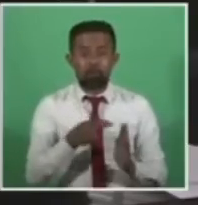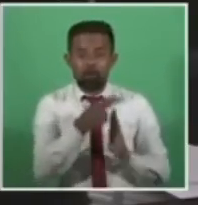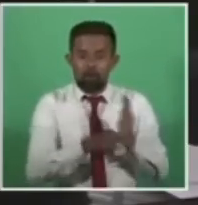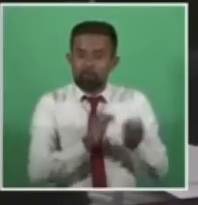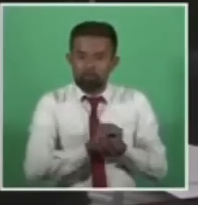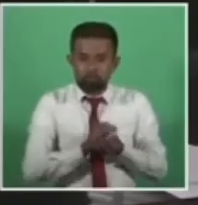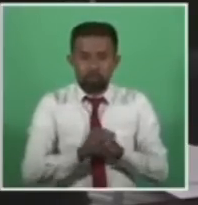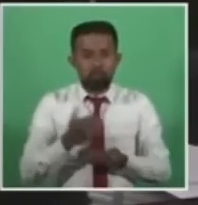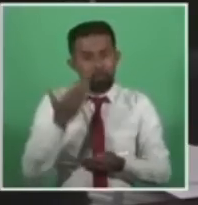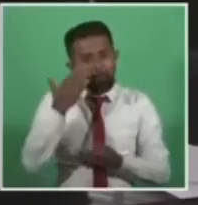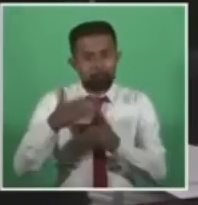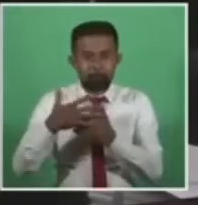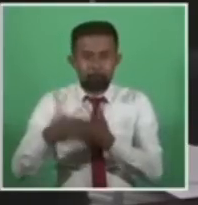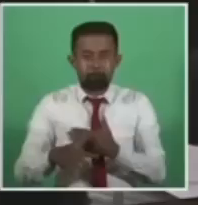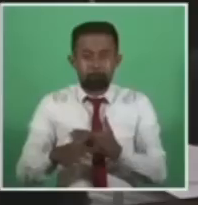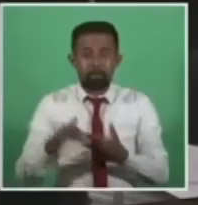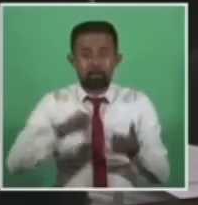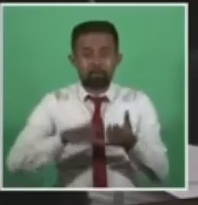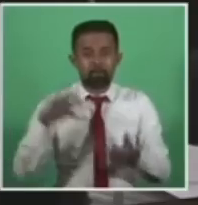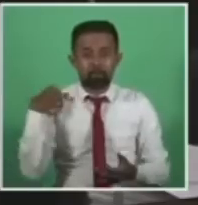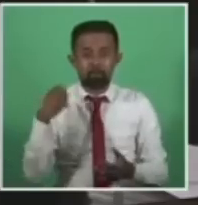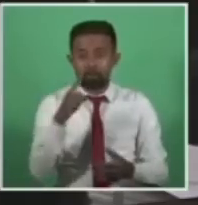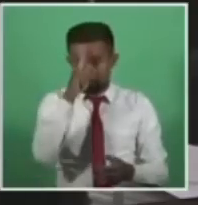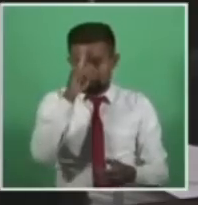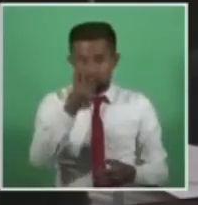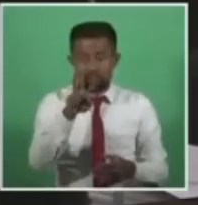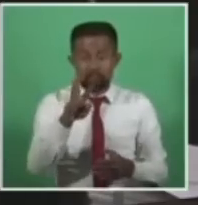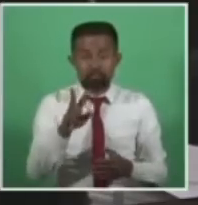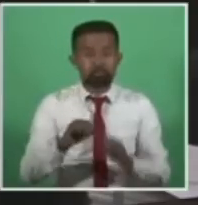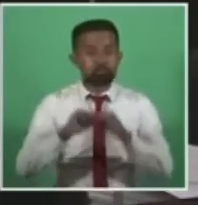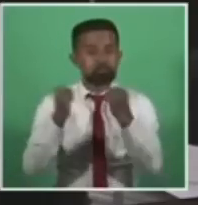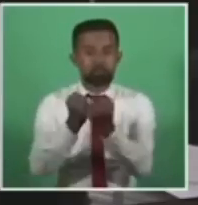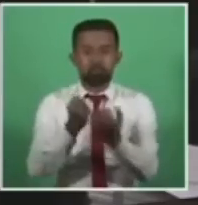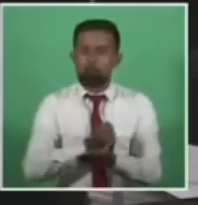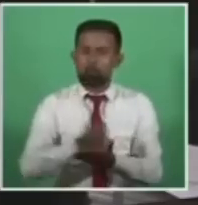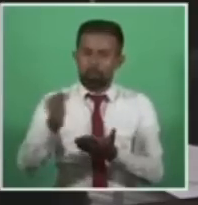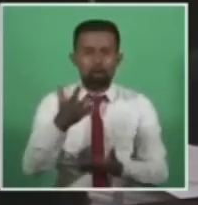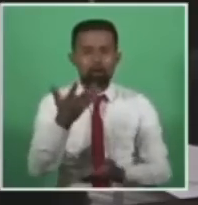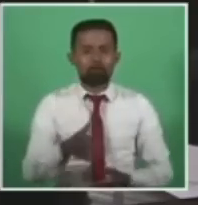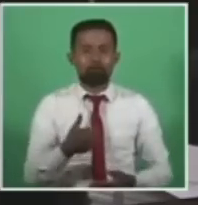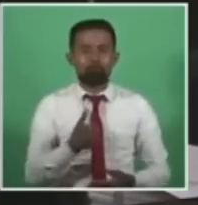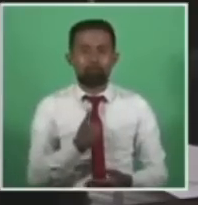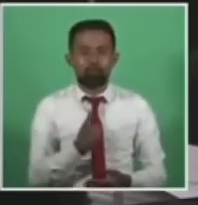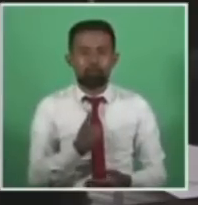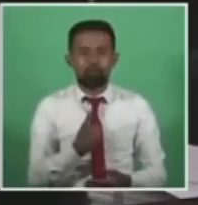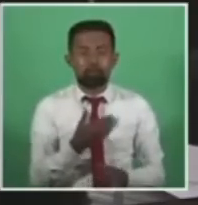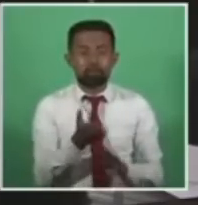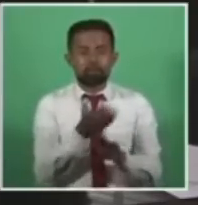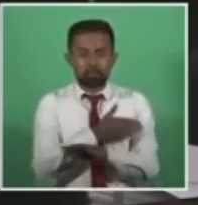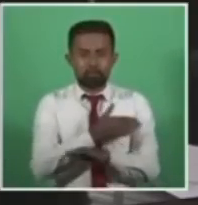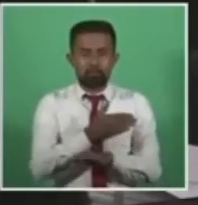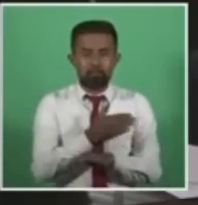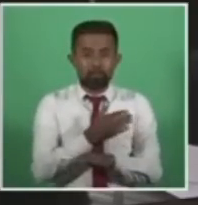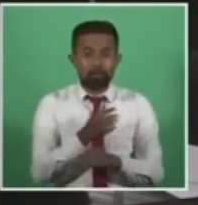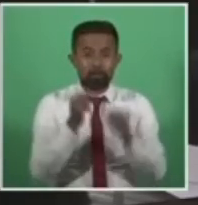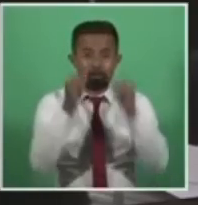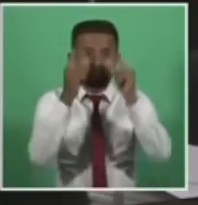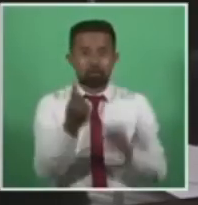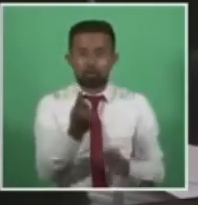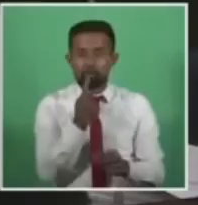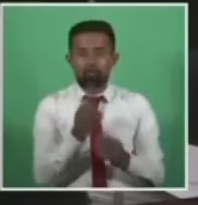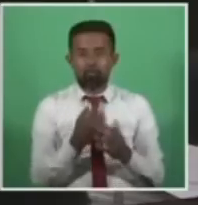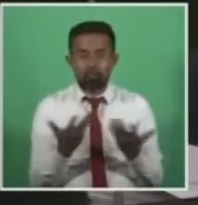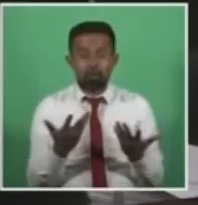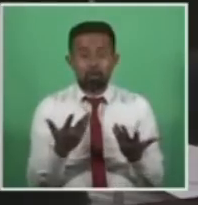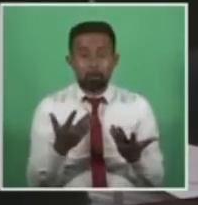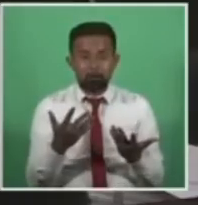ආරක්ෂාව මම පෙන්නවා සහරාන් මං සති 3කින් මුළු සංවිධානයම විනාශ කෙරුවා. ඊට කලින් මට දැනුවත්වීමක් ලැබිල නැහැ කියන එක